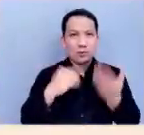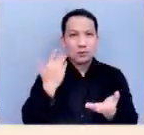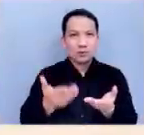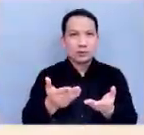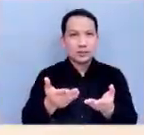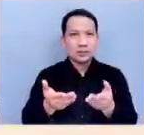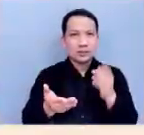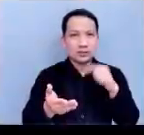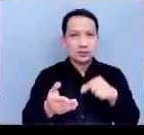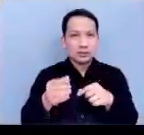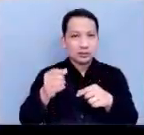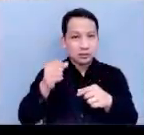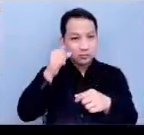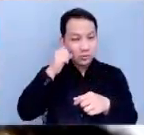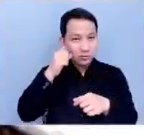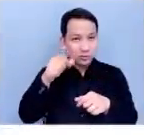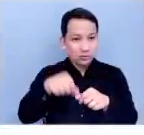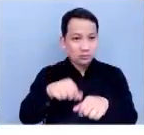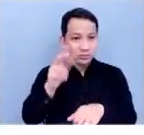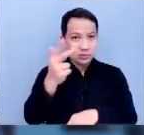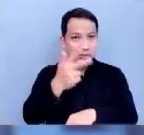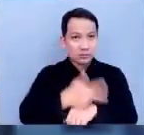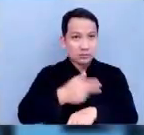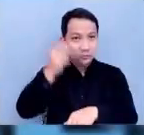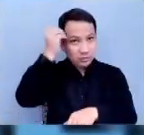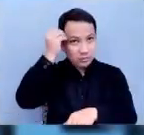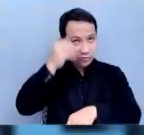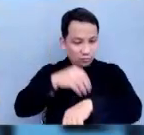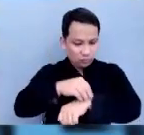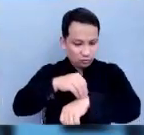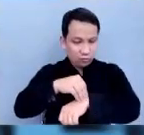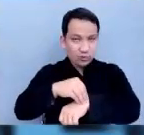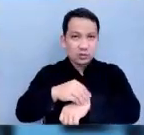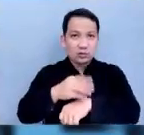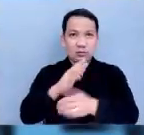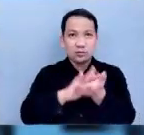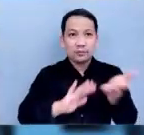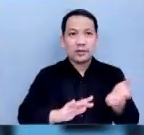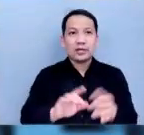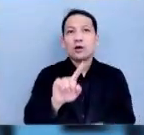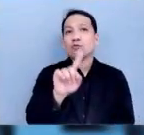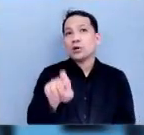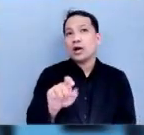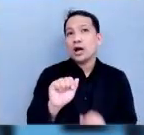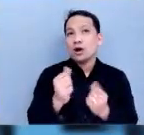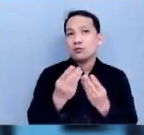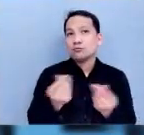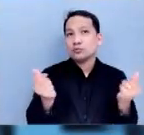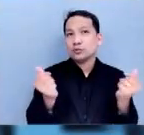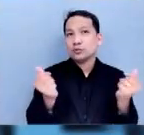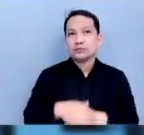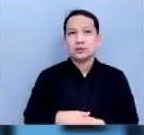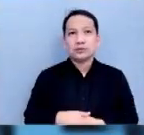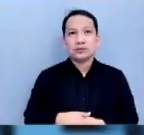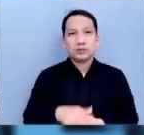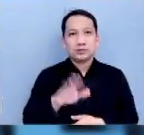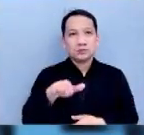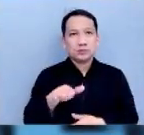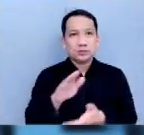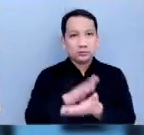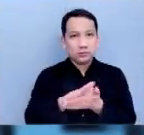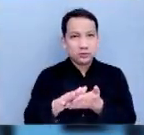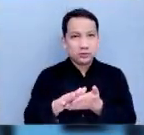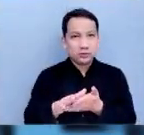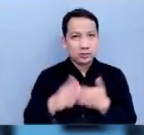ito nakasipsip ng dugo sa loob ng 30 oras. Tanong, paano ito malulunasan? Siyempre, una pa rin po dyan ang paglilinis ng ating